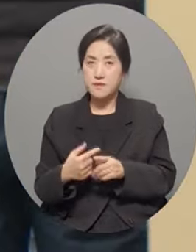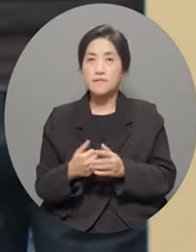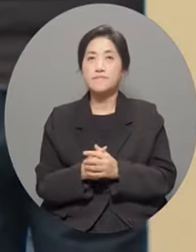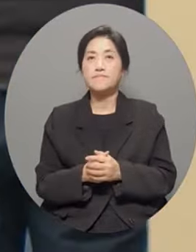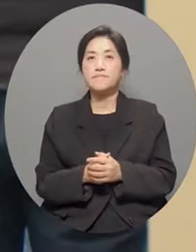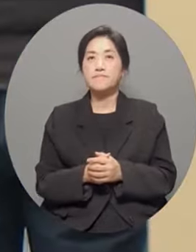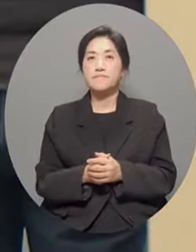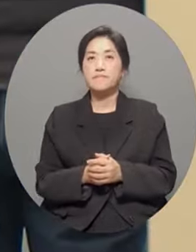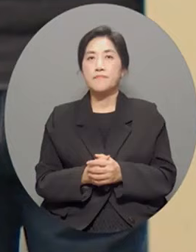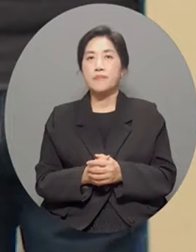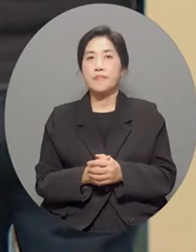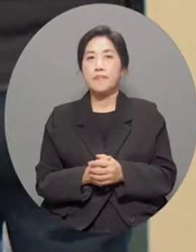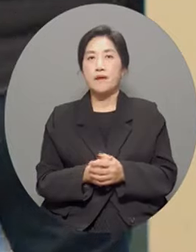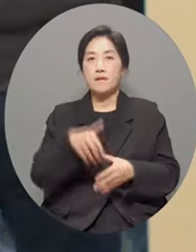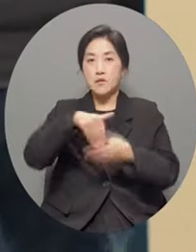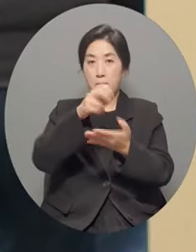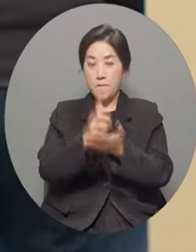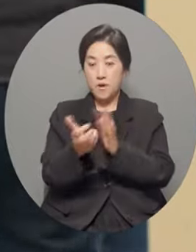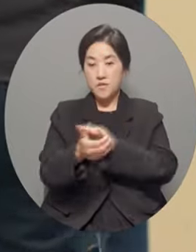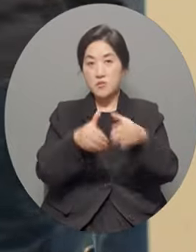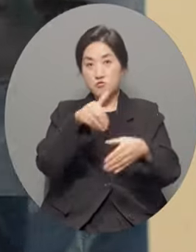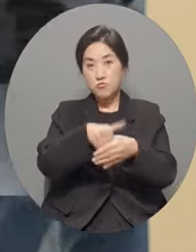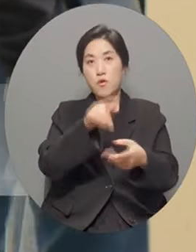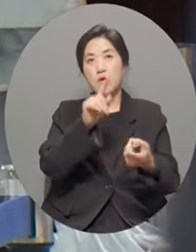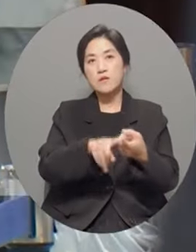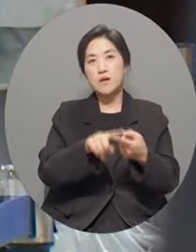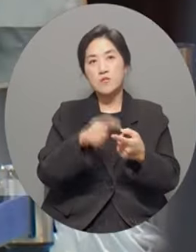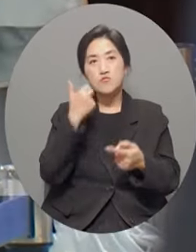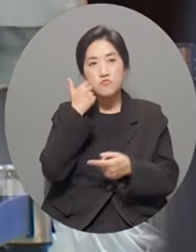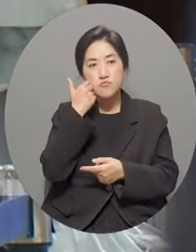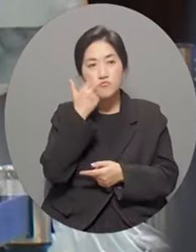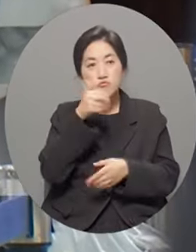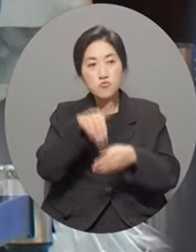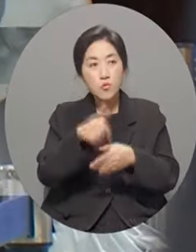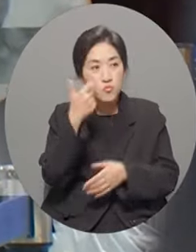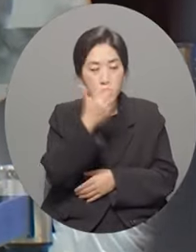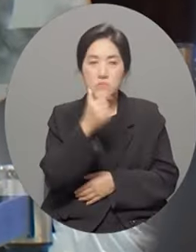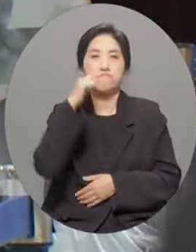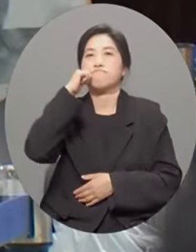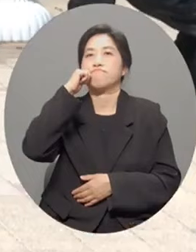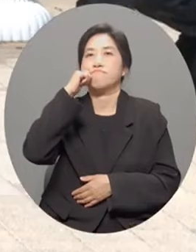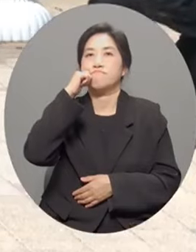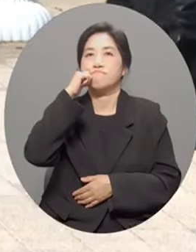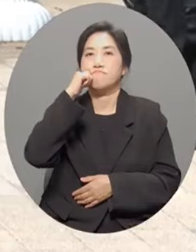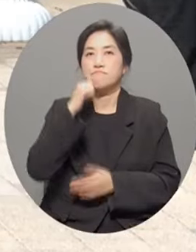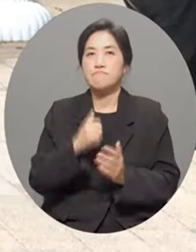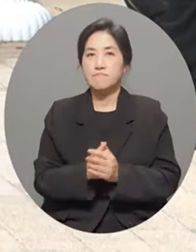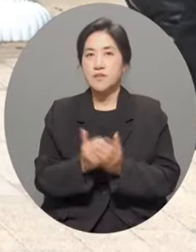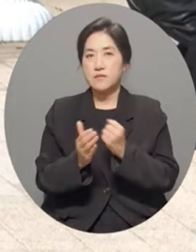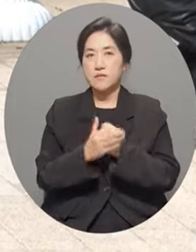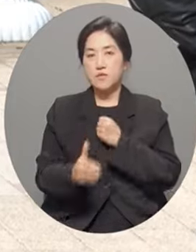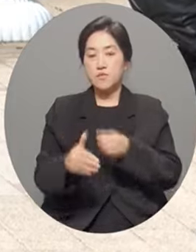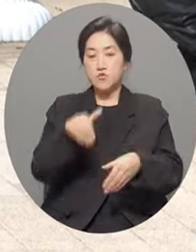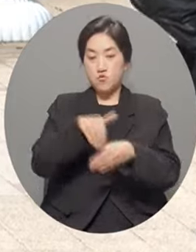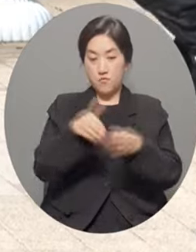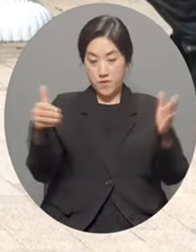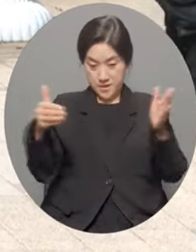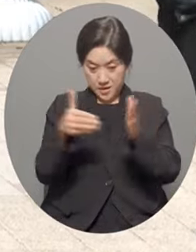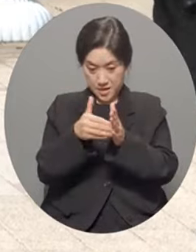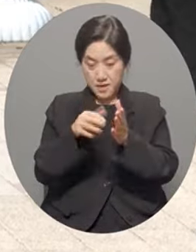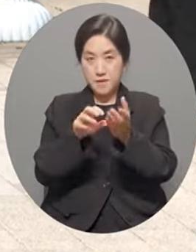네. 선거법상 사전투표와 관련해선 누구에게 투표했는지 물어볼 수 없습니다. 그래서 투표 마감